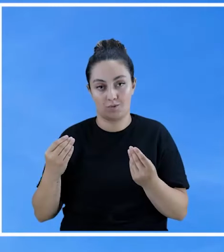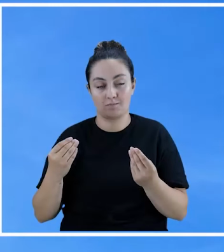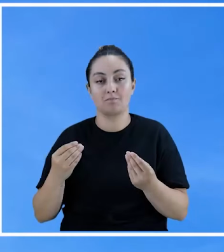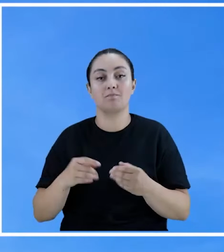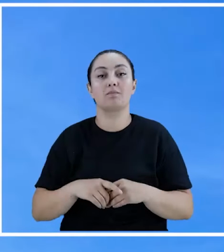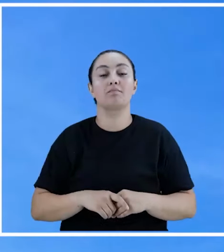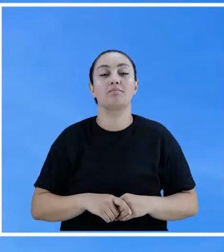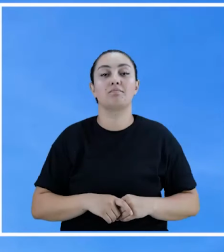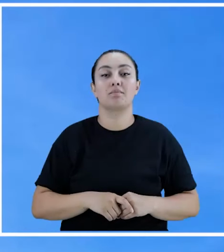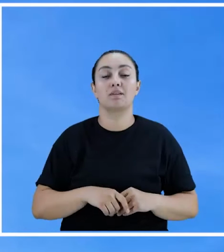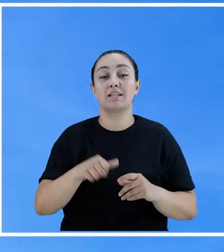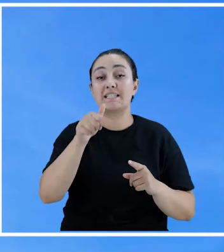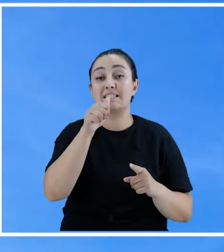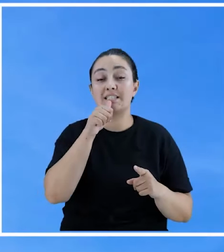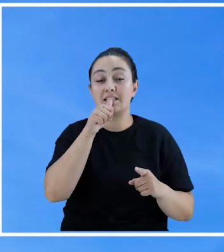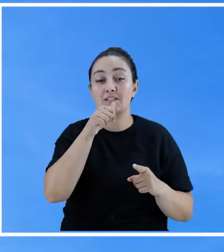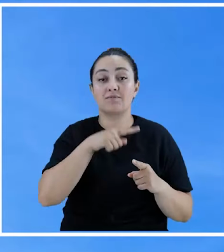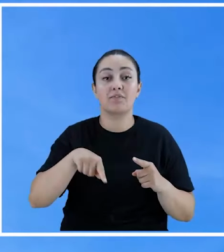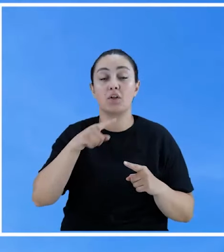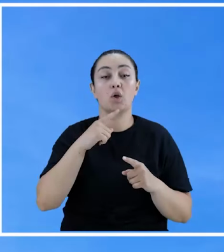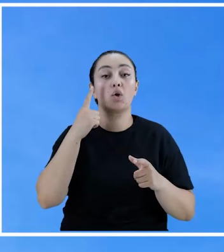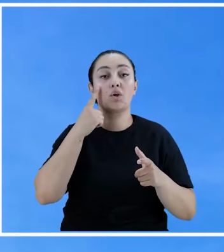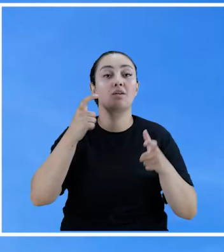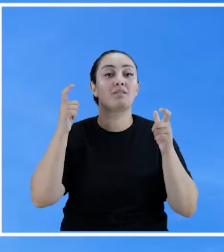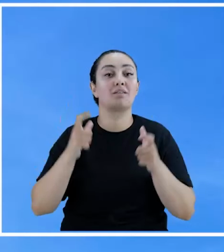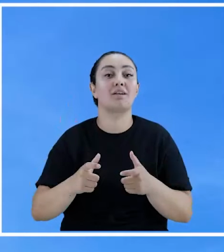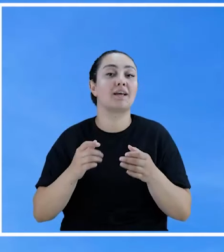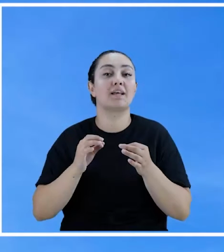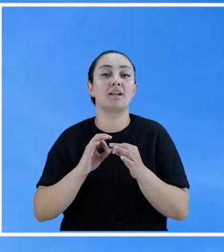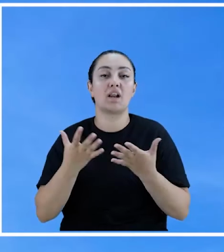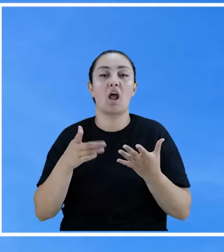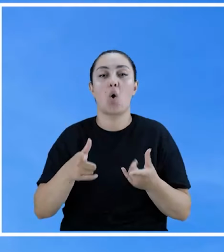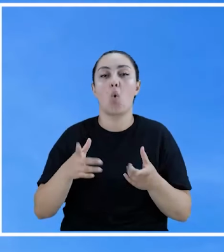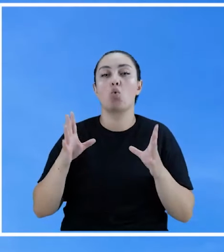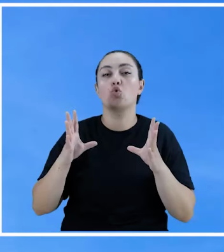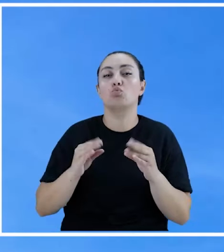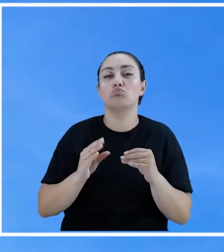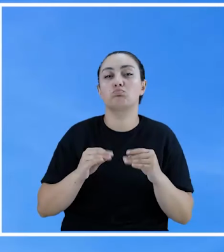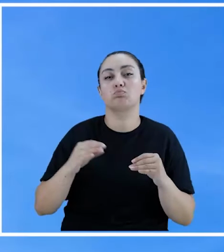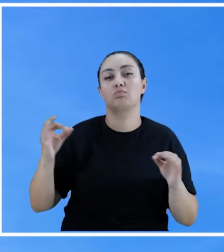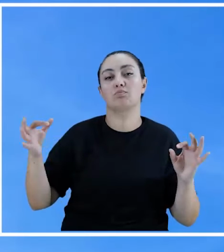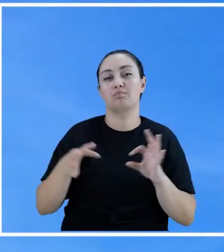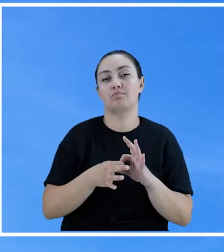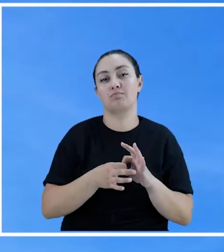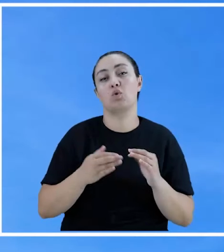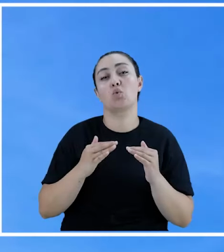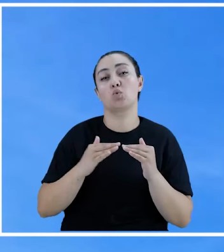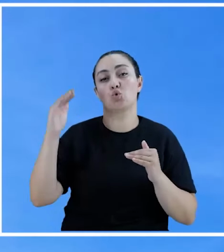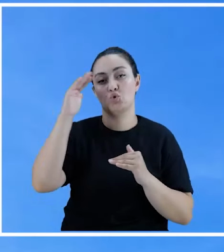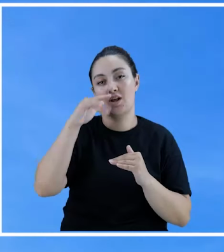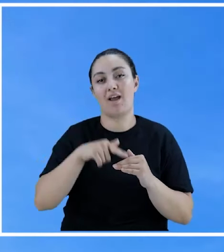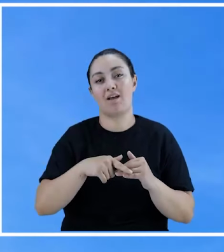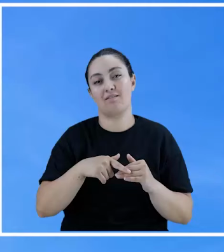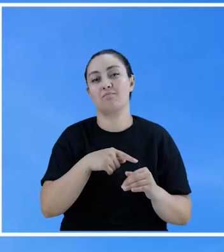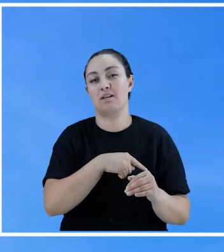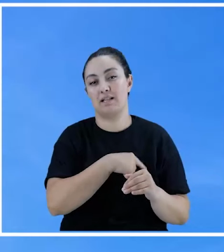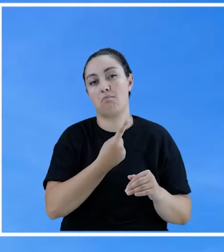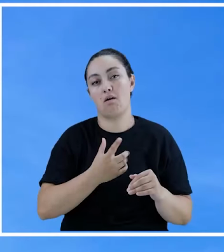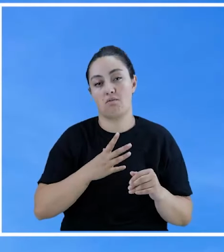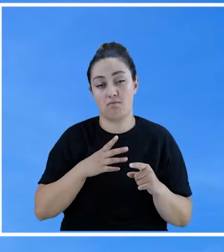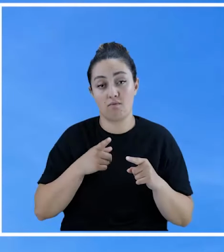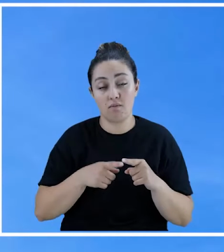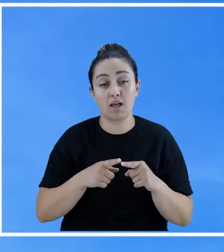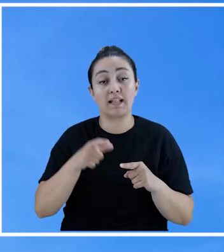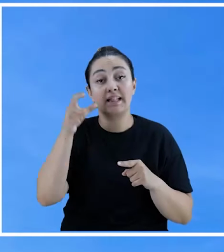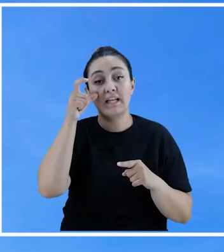maalesef. Sıvılaşma hangi tip zeminlerde görülüyor? Suya doygun gevşek zeminlerde görülme olasılığı çok çok yüksek. Dolayısıyla bu